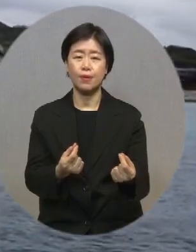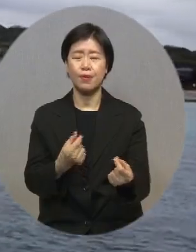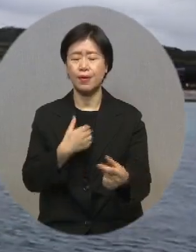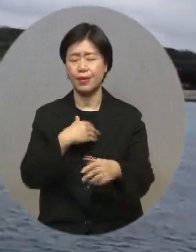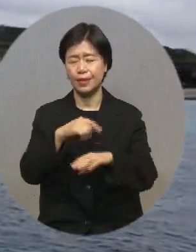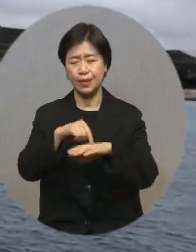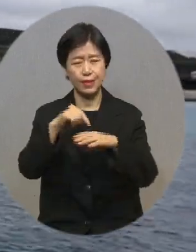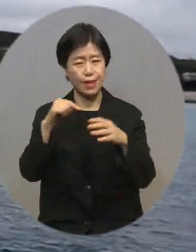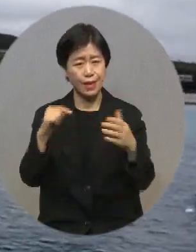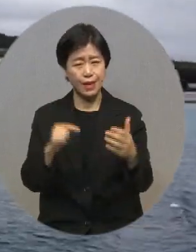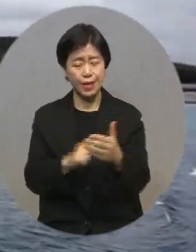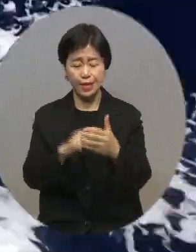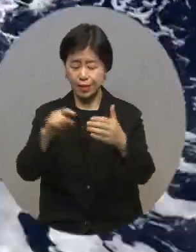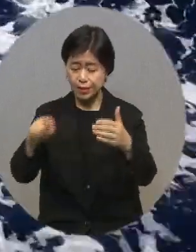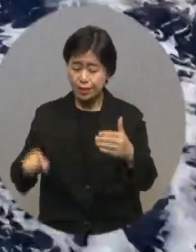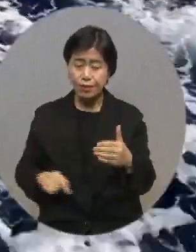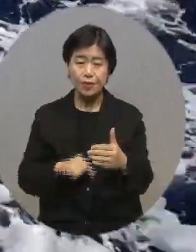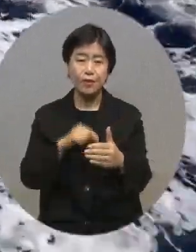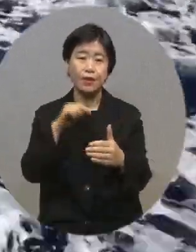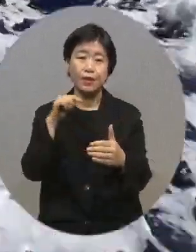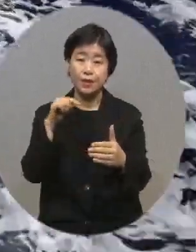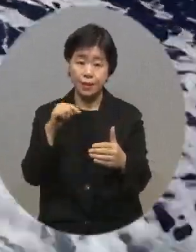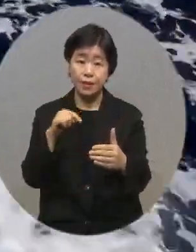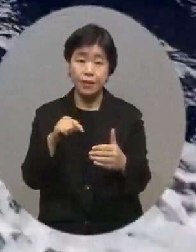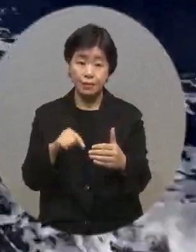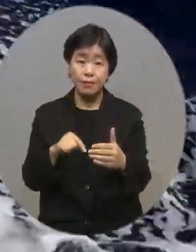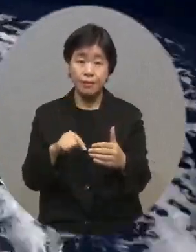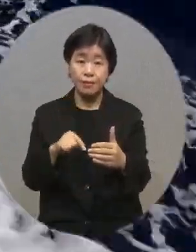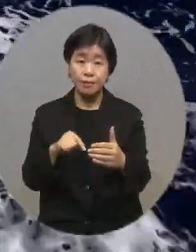빈통으로 가슴 속에